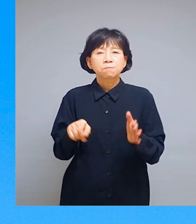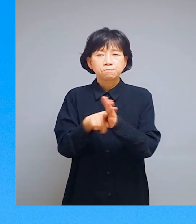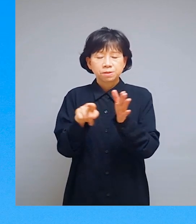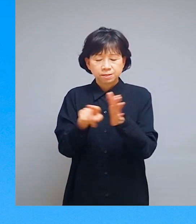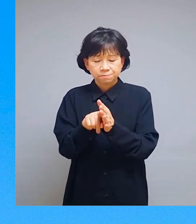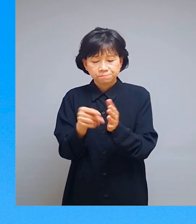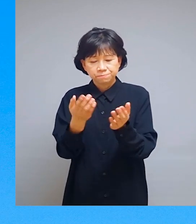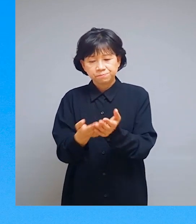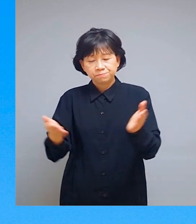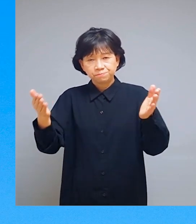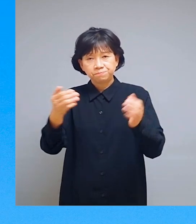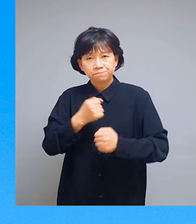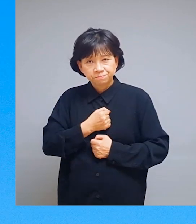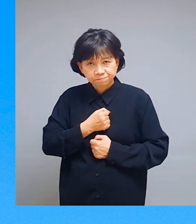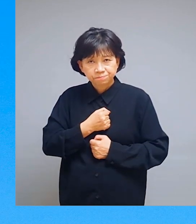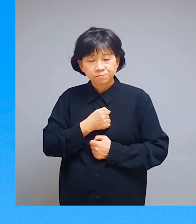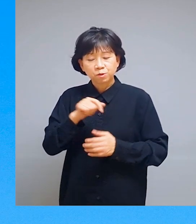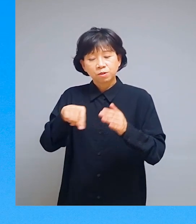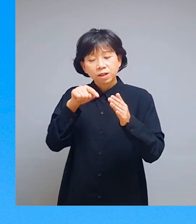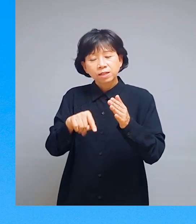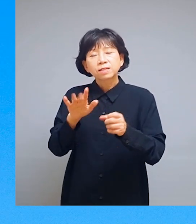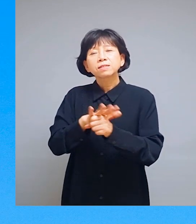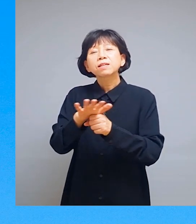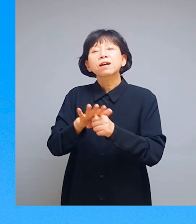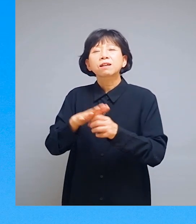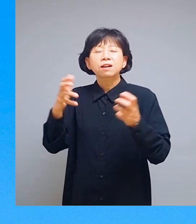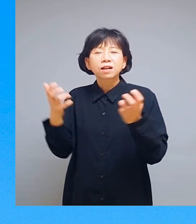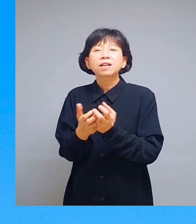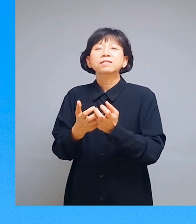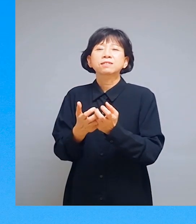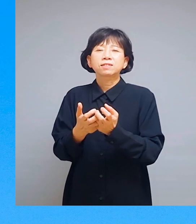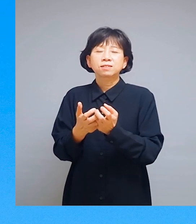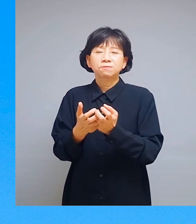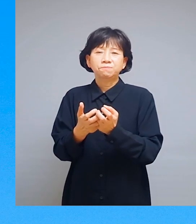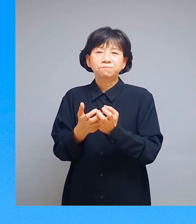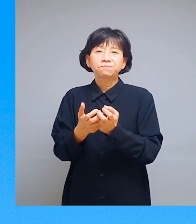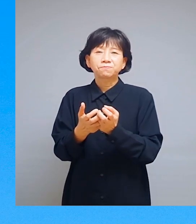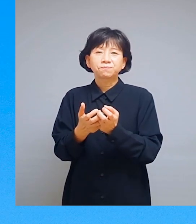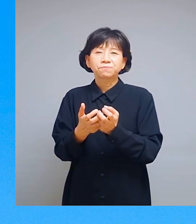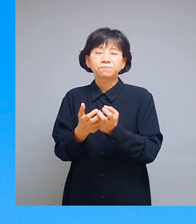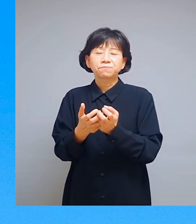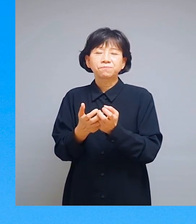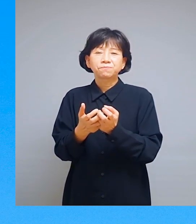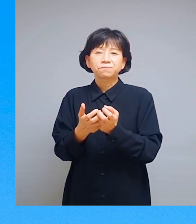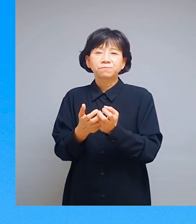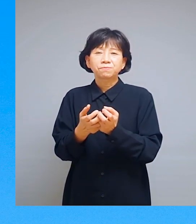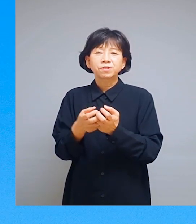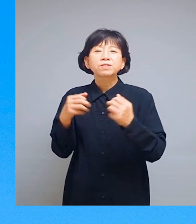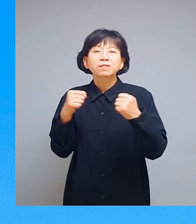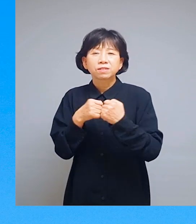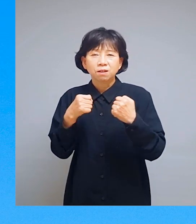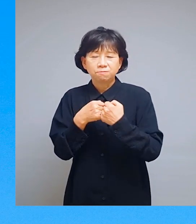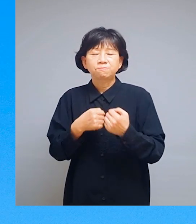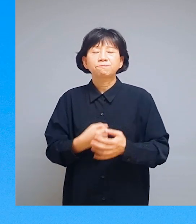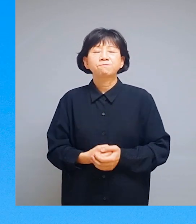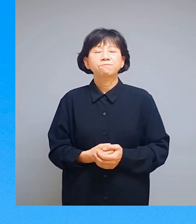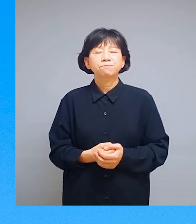믿음이라는 그릇을 지키고 그 안에 사랑이 가득 담기는 그 싸움을 이야기하는